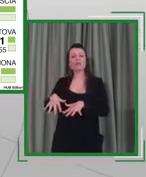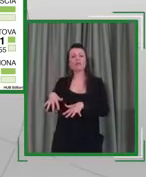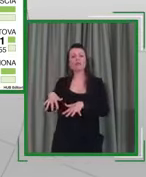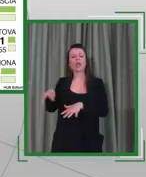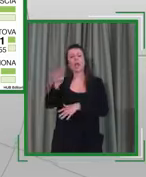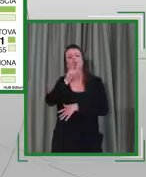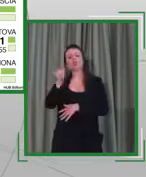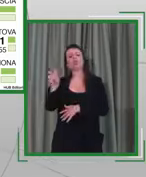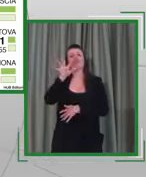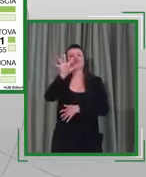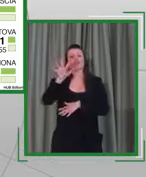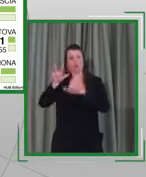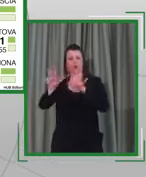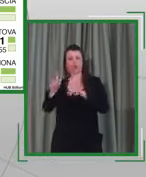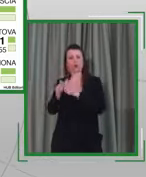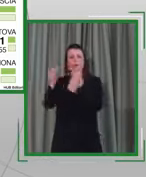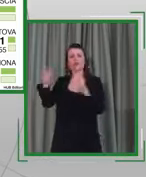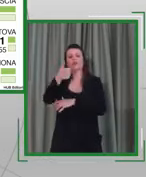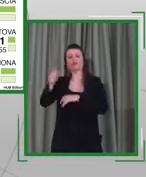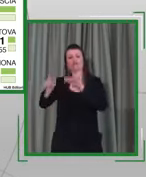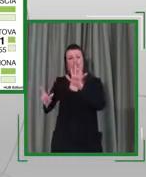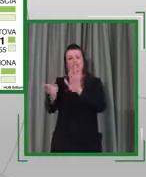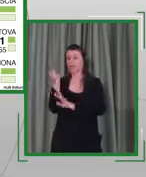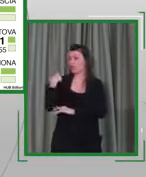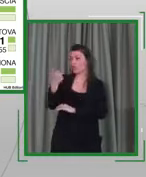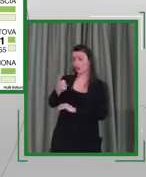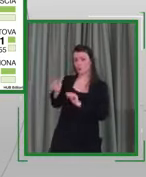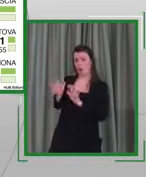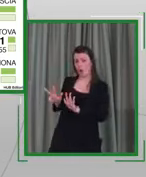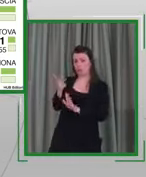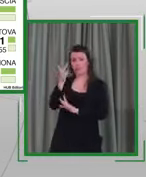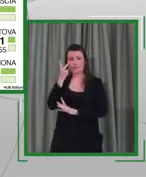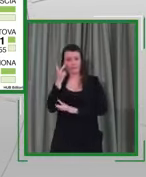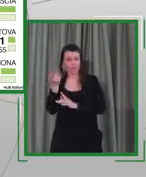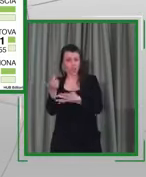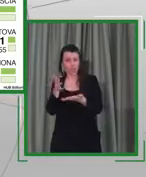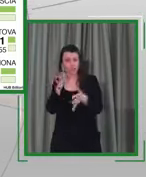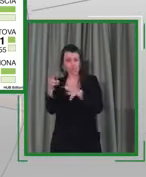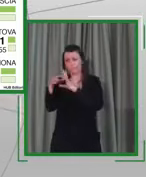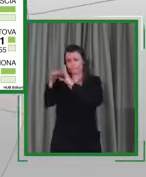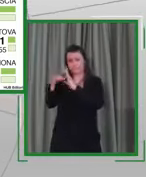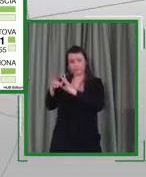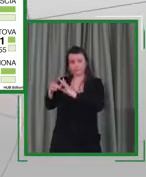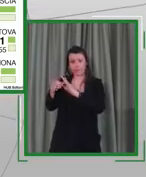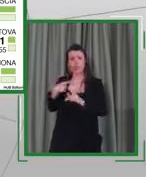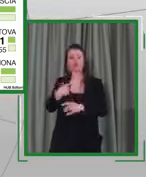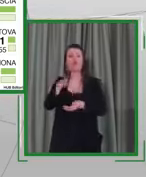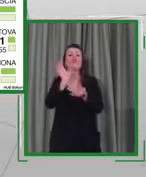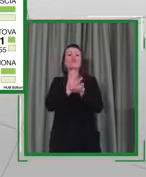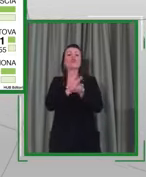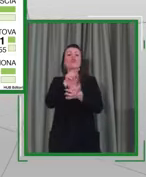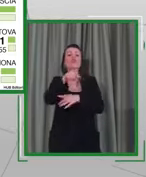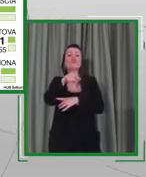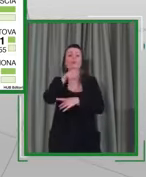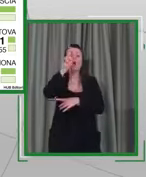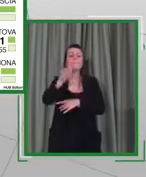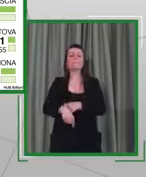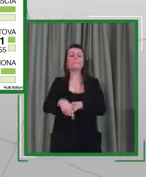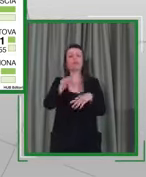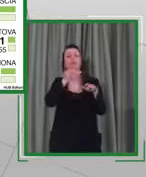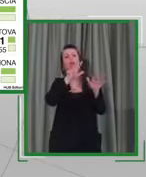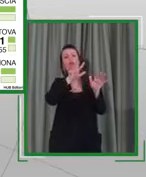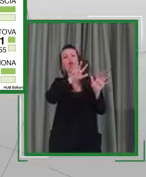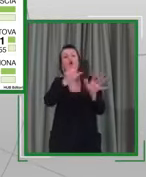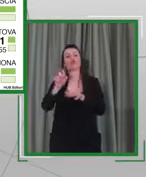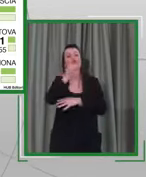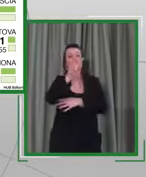10.258 più 107 rp 108 quindi vedete assolutamente in linea come 1825